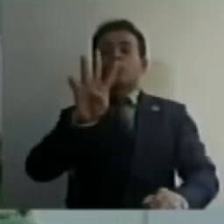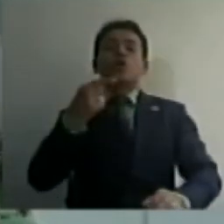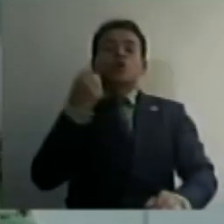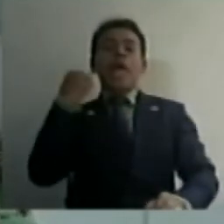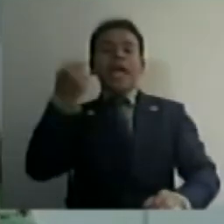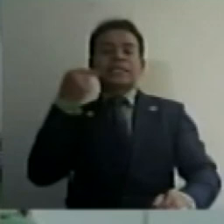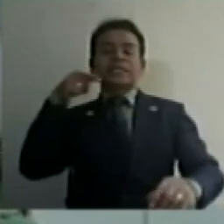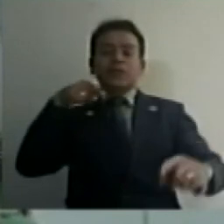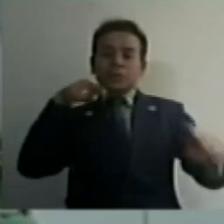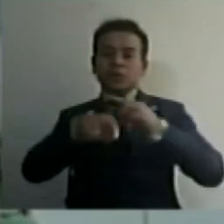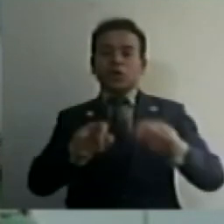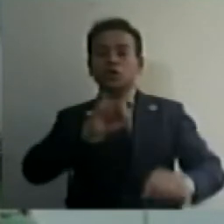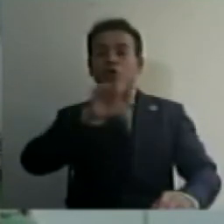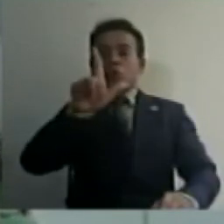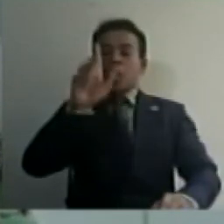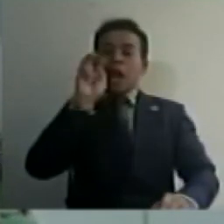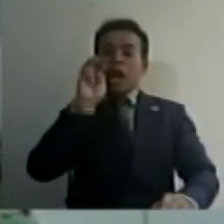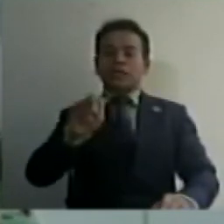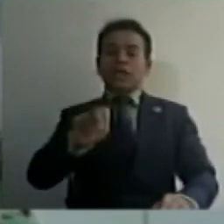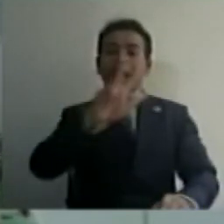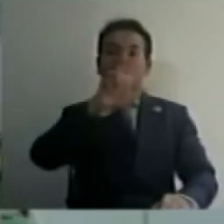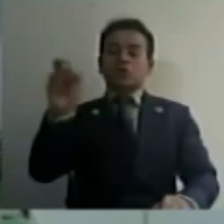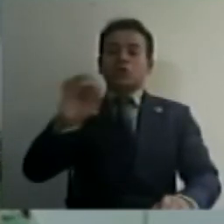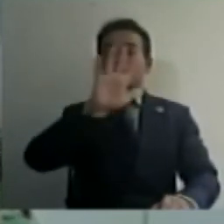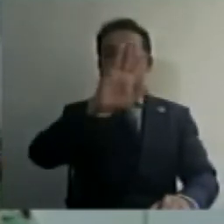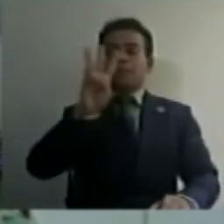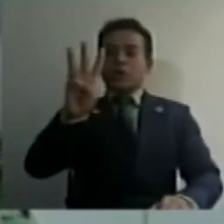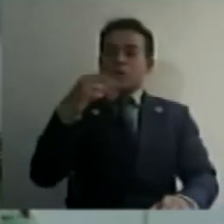17,853 জন, এবং অদ্যাবধি